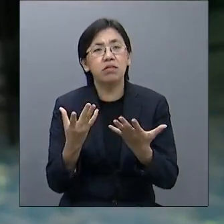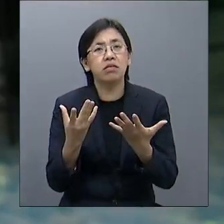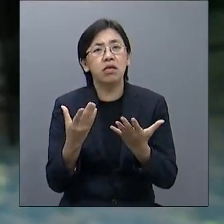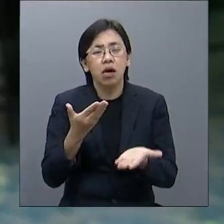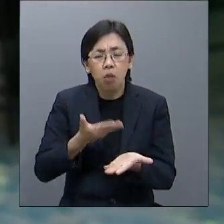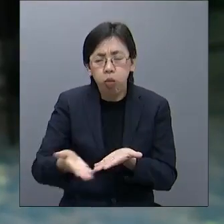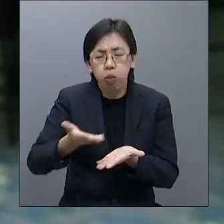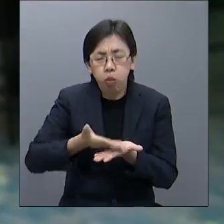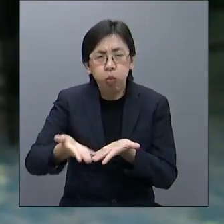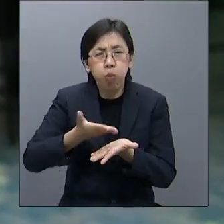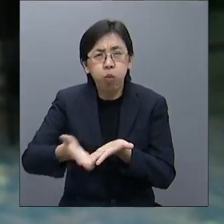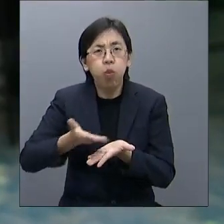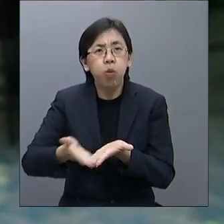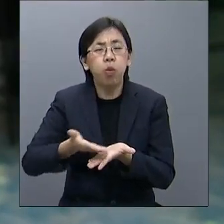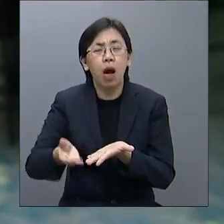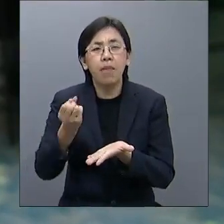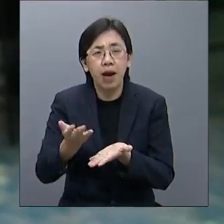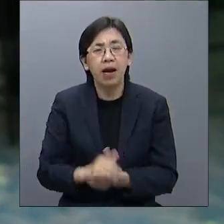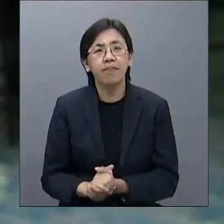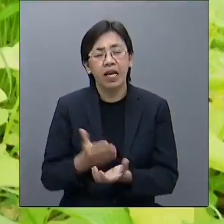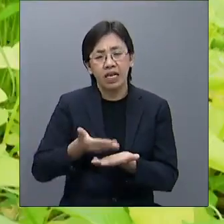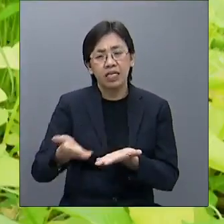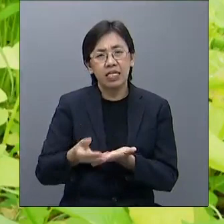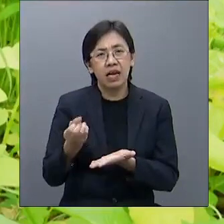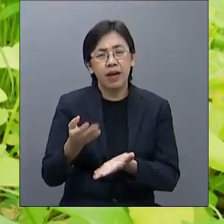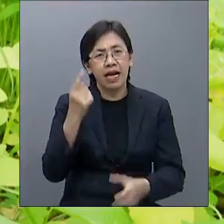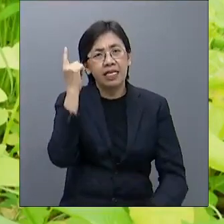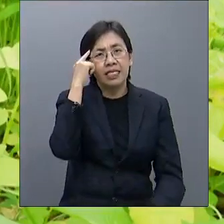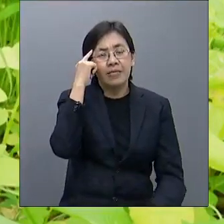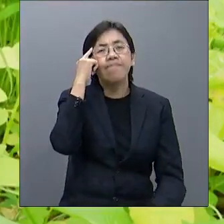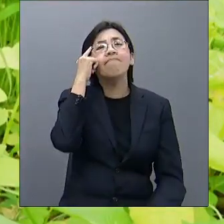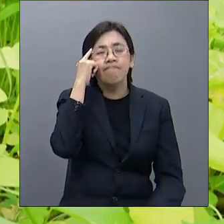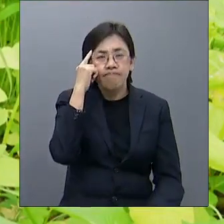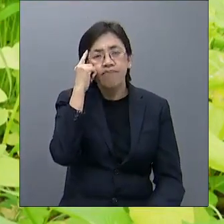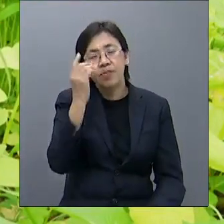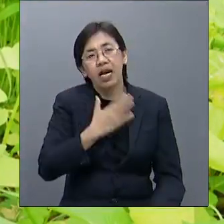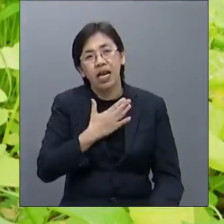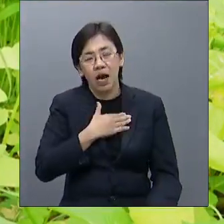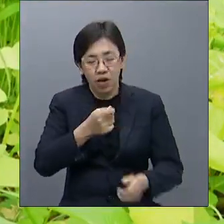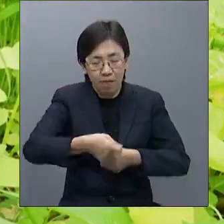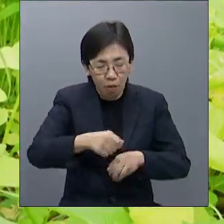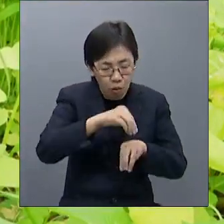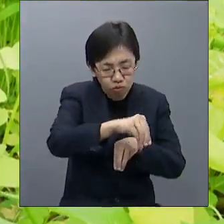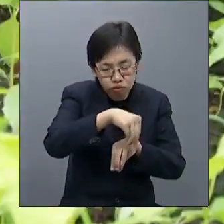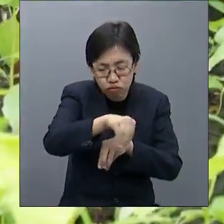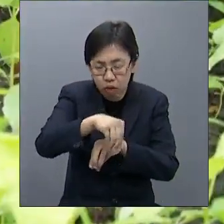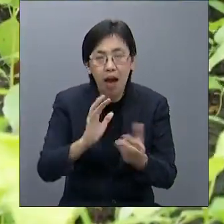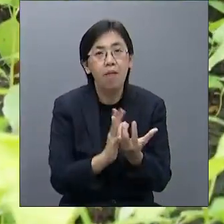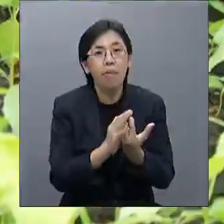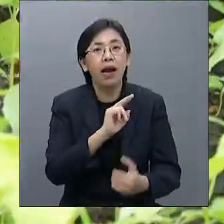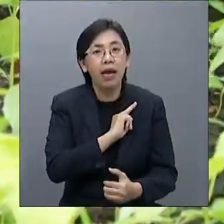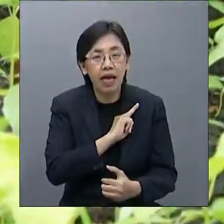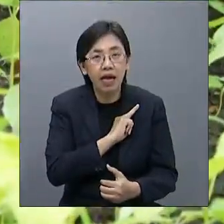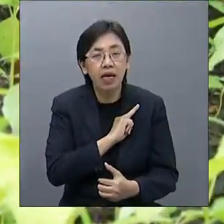ายที่เยอะนะครับก็เลยเล็งเห็นว่าเราผลิตเองดีกว่านะครับในเมื่อเรามีทั้งกำ